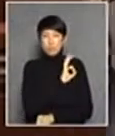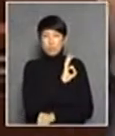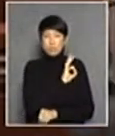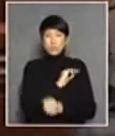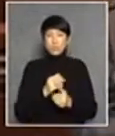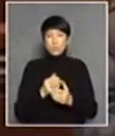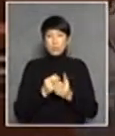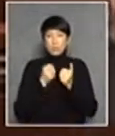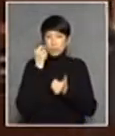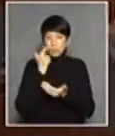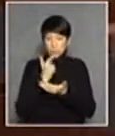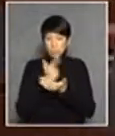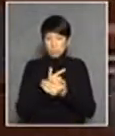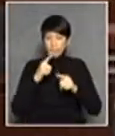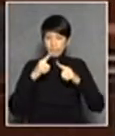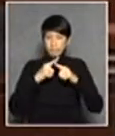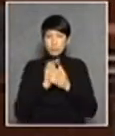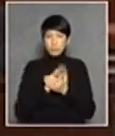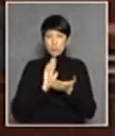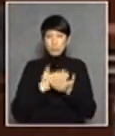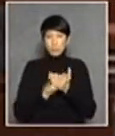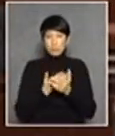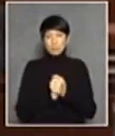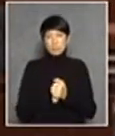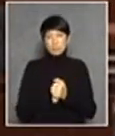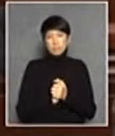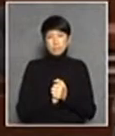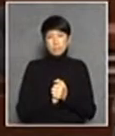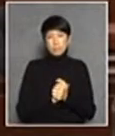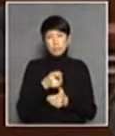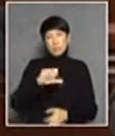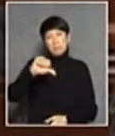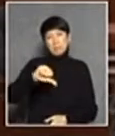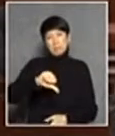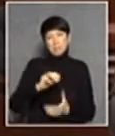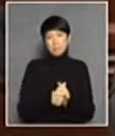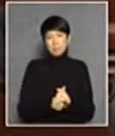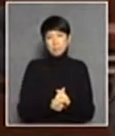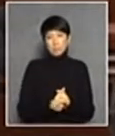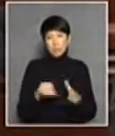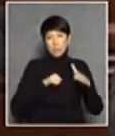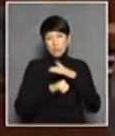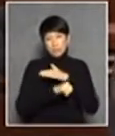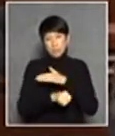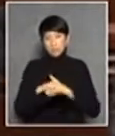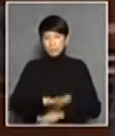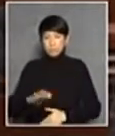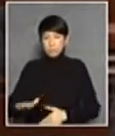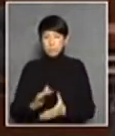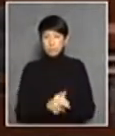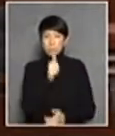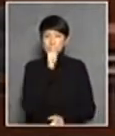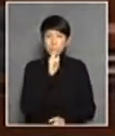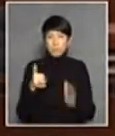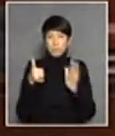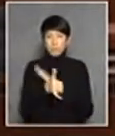但實際上你係倒米啊嘛，咁樣搞。其實家長，我覺得佢哋選擇去國際學校咧，